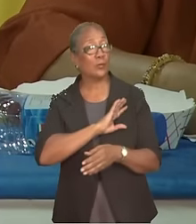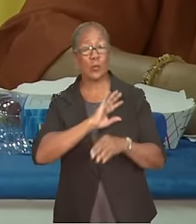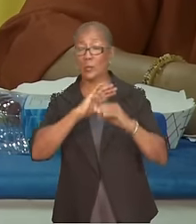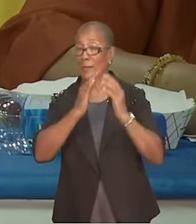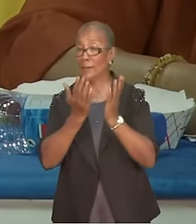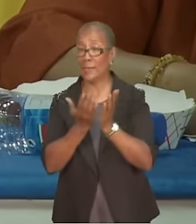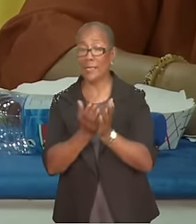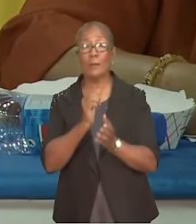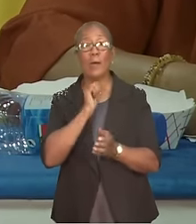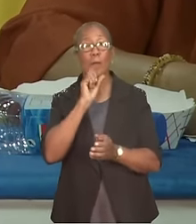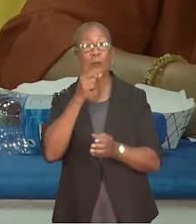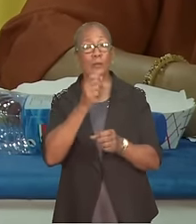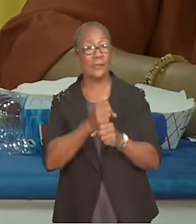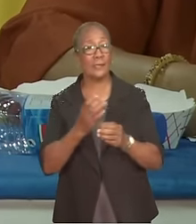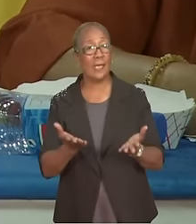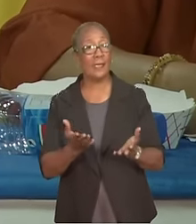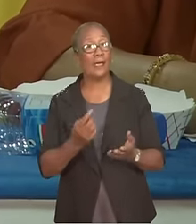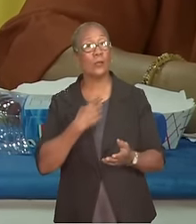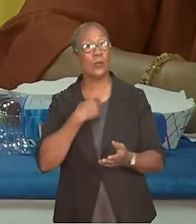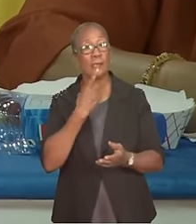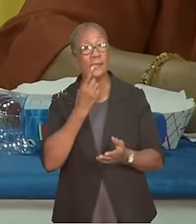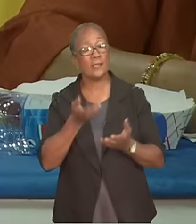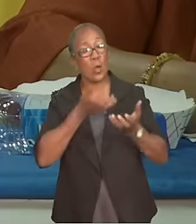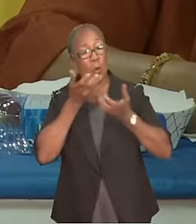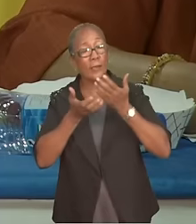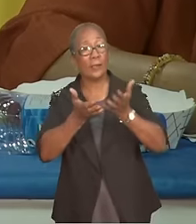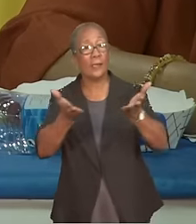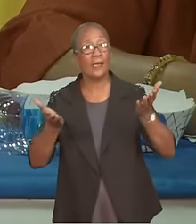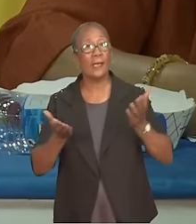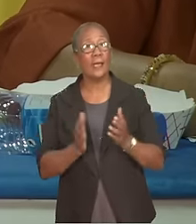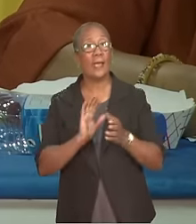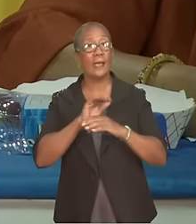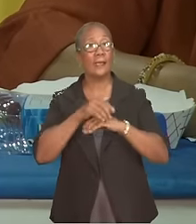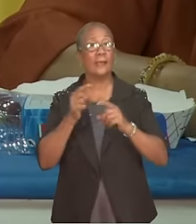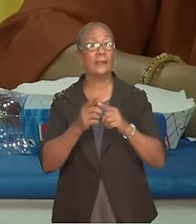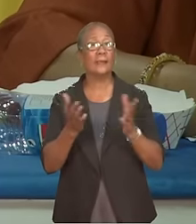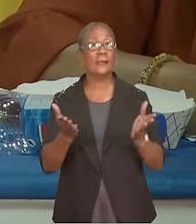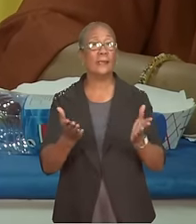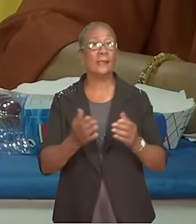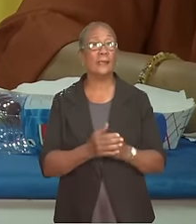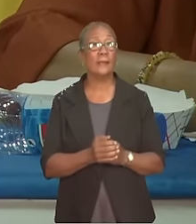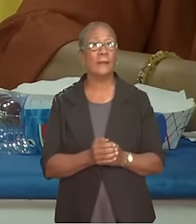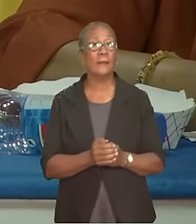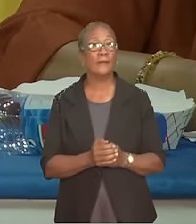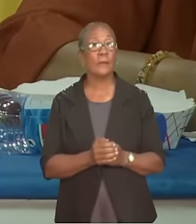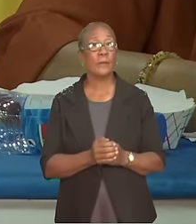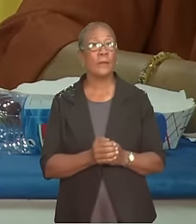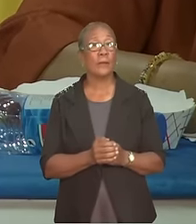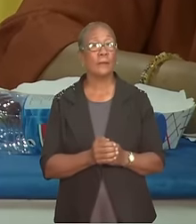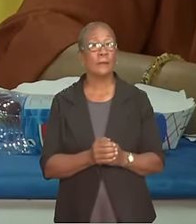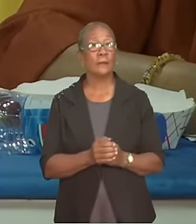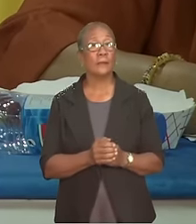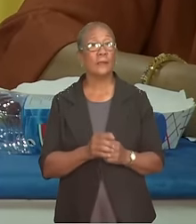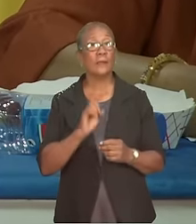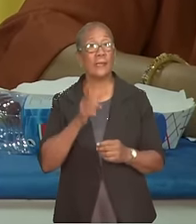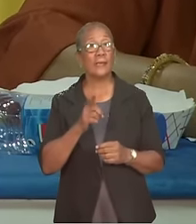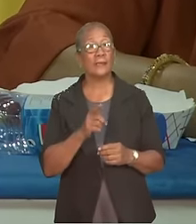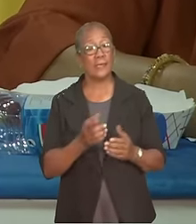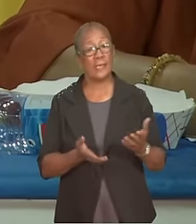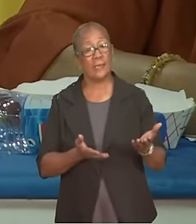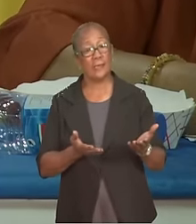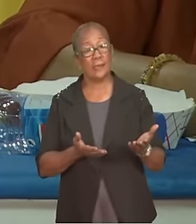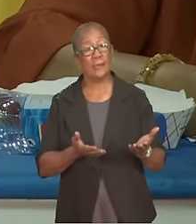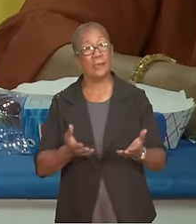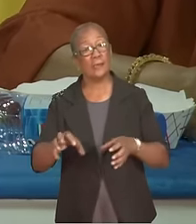helemaal wat het wezen moet. Ook dat is naar voren gekomen in die employment and skills survey. Dat zijn zaken die